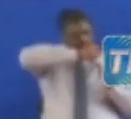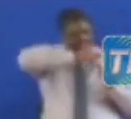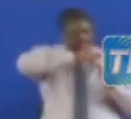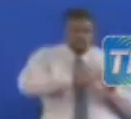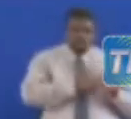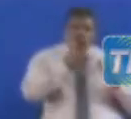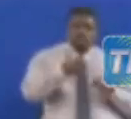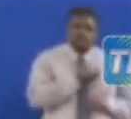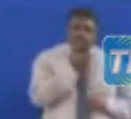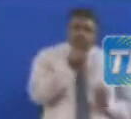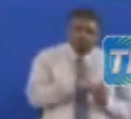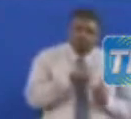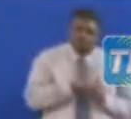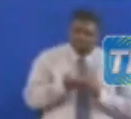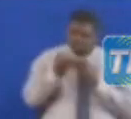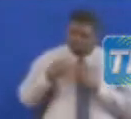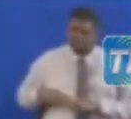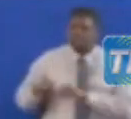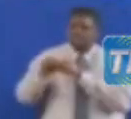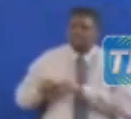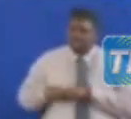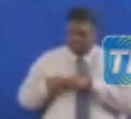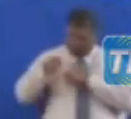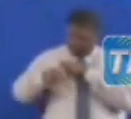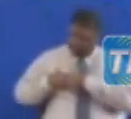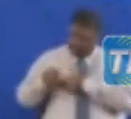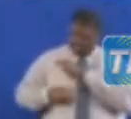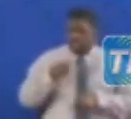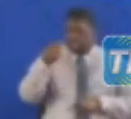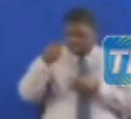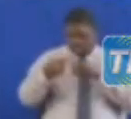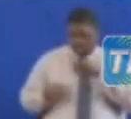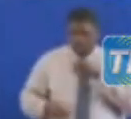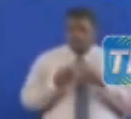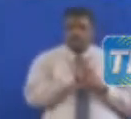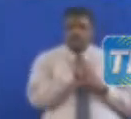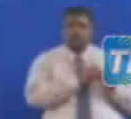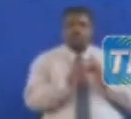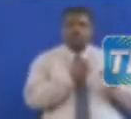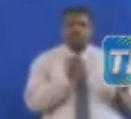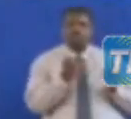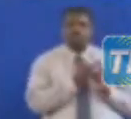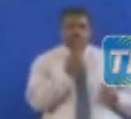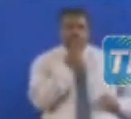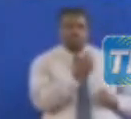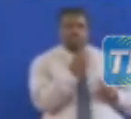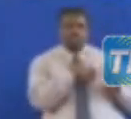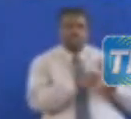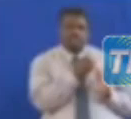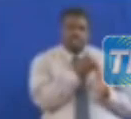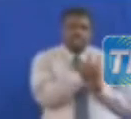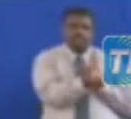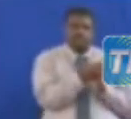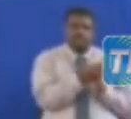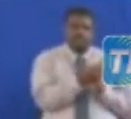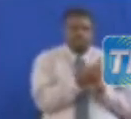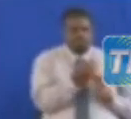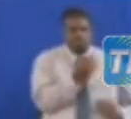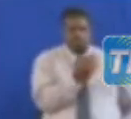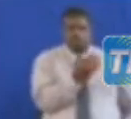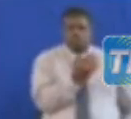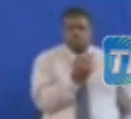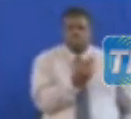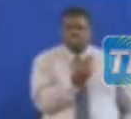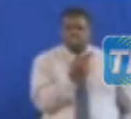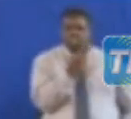vya upatikanaji wa fedha za utekelezaji wa miradi hiyo ya halmashauri kama inavyoonekana katika kiambatisho namba